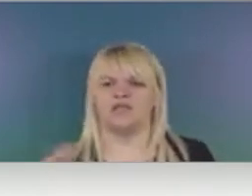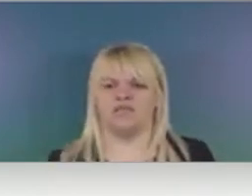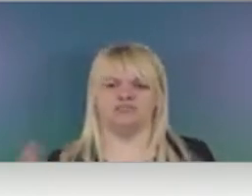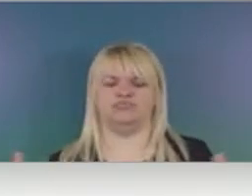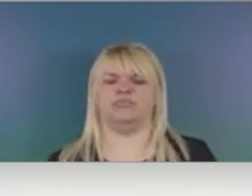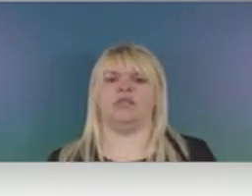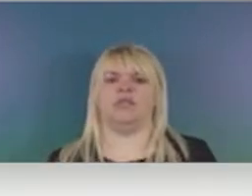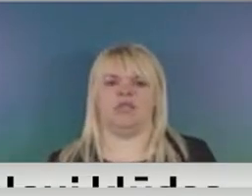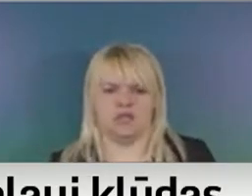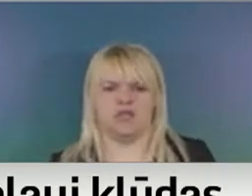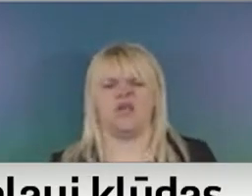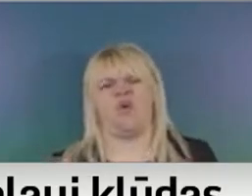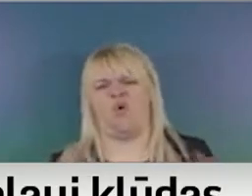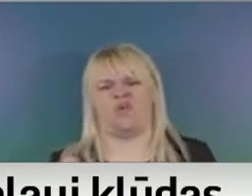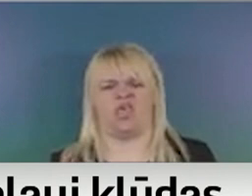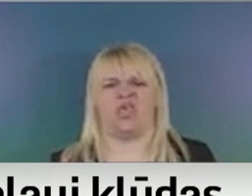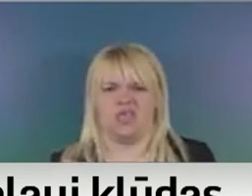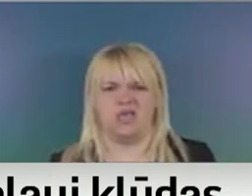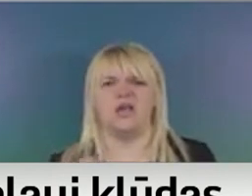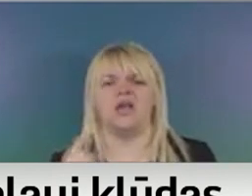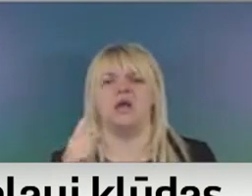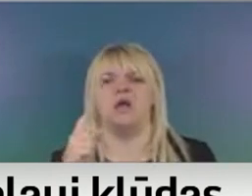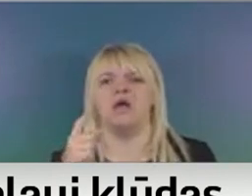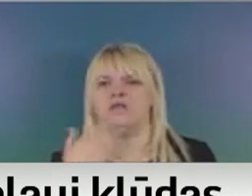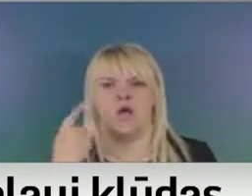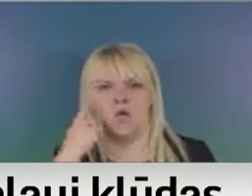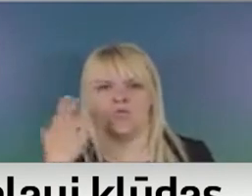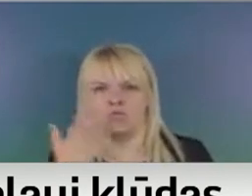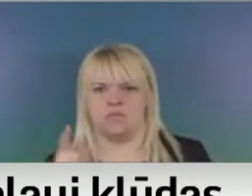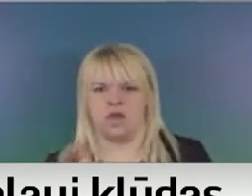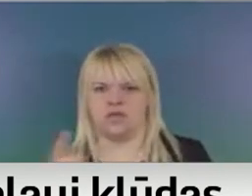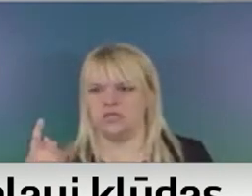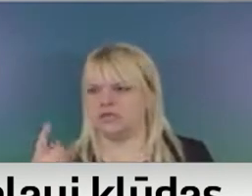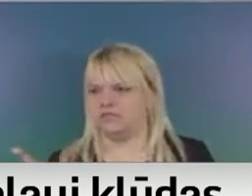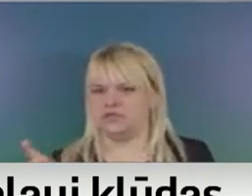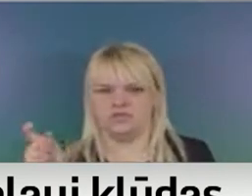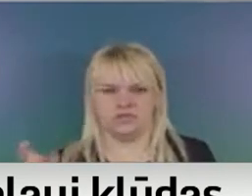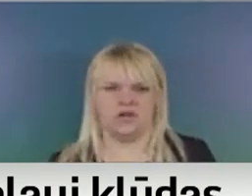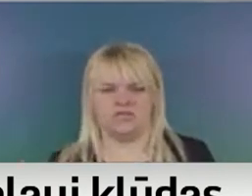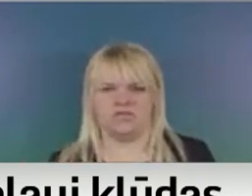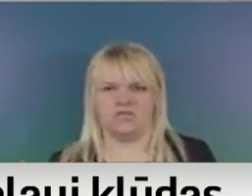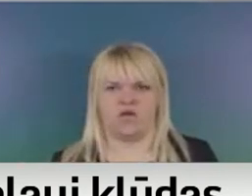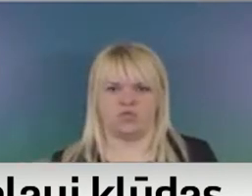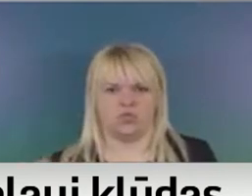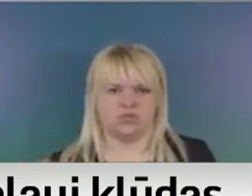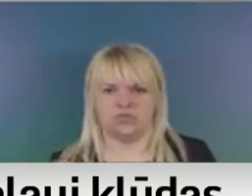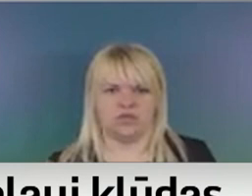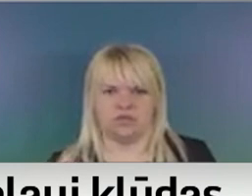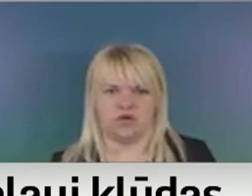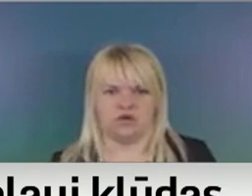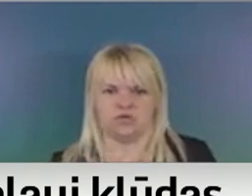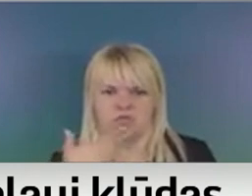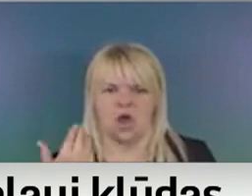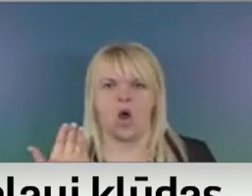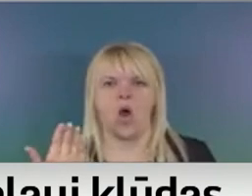ēkā, nepadomājot par to, ka varbūt ir arī cilvēks ar kustību traucējumiem, kur nepārvietojas ritenkrēslā, un ir arī